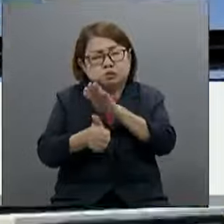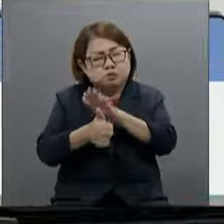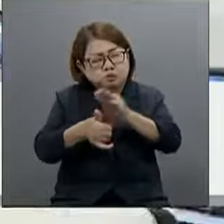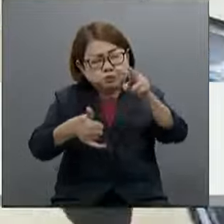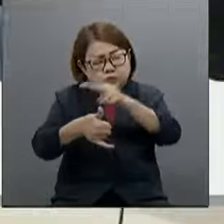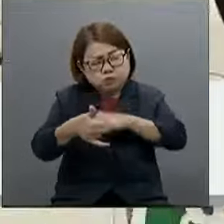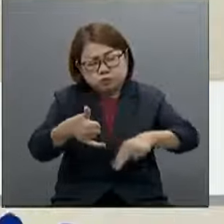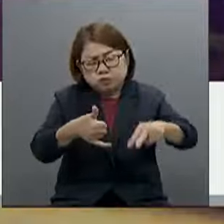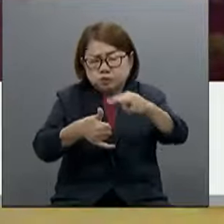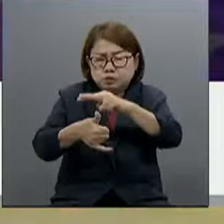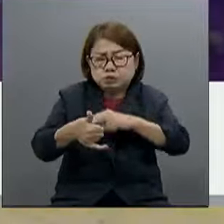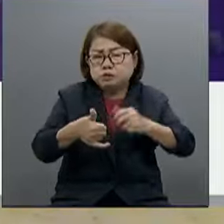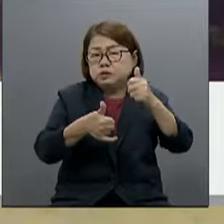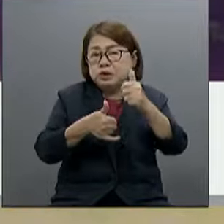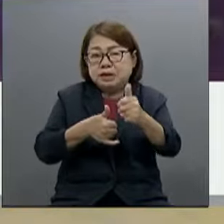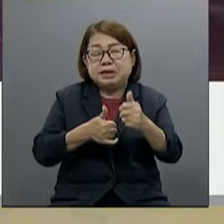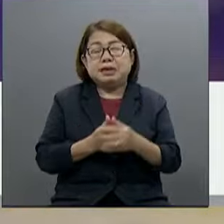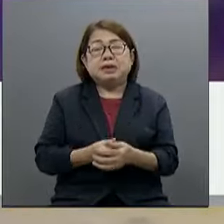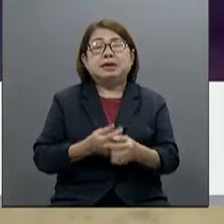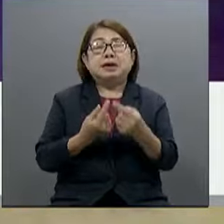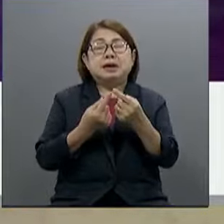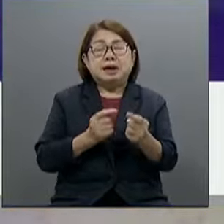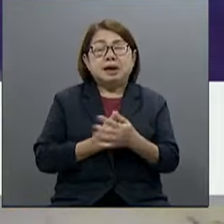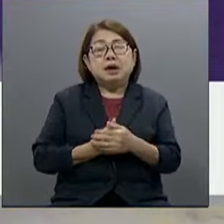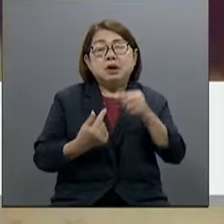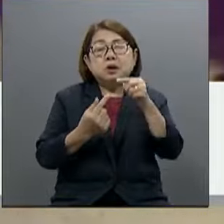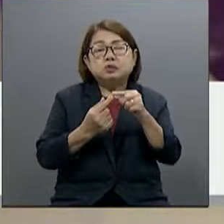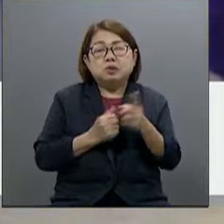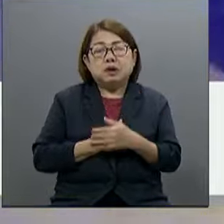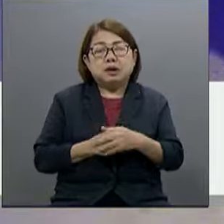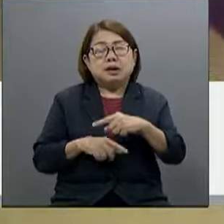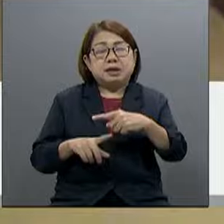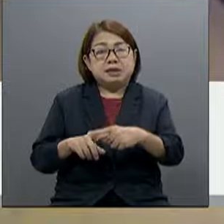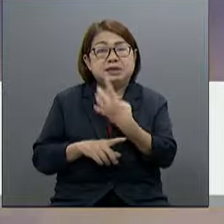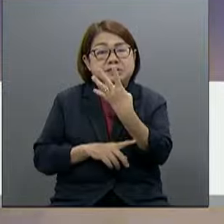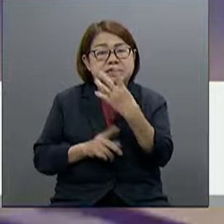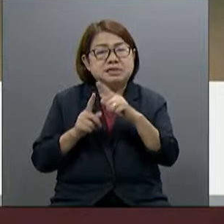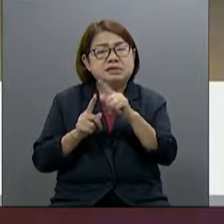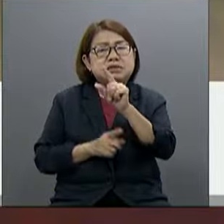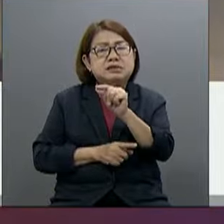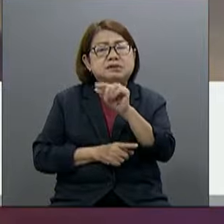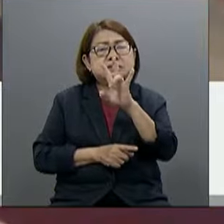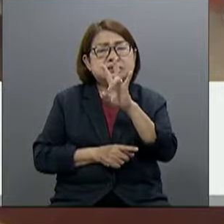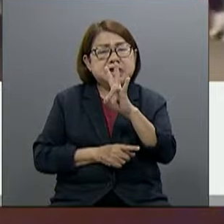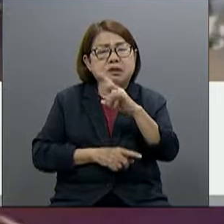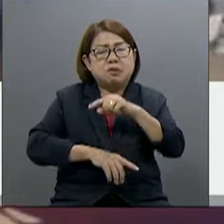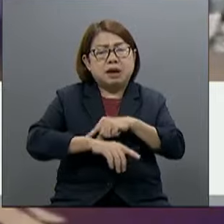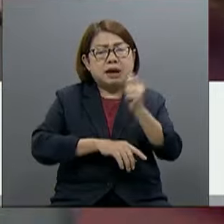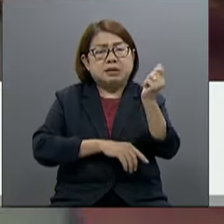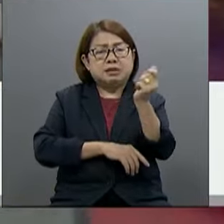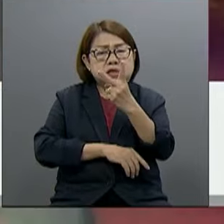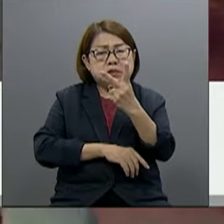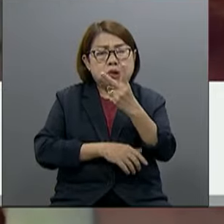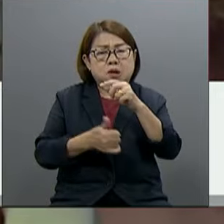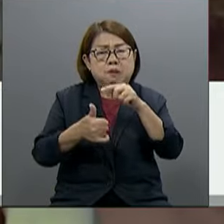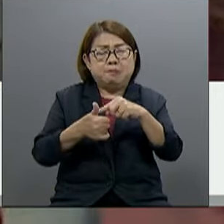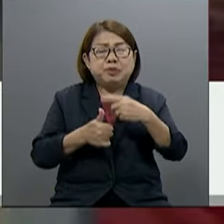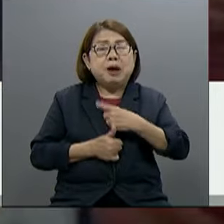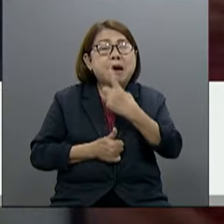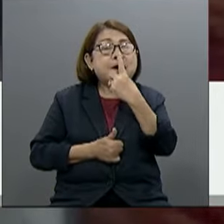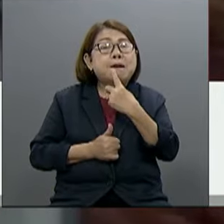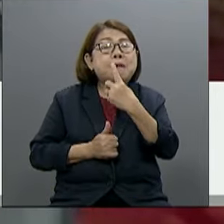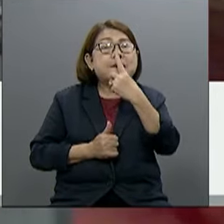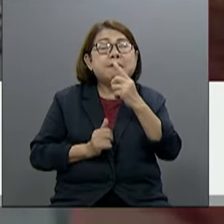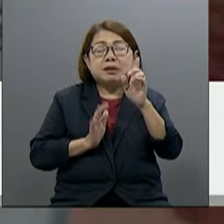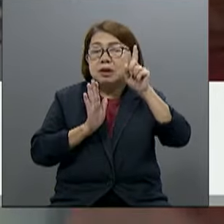ฤตโดยในคืนวันที่27เมษายนเวลา 2:00 นดาบตำรวจปิยะนันท์มีความดันโลหิตต่ำเนื่องจ